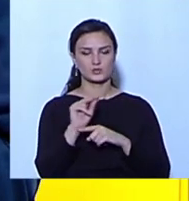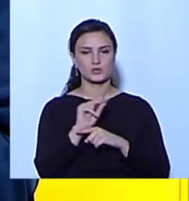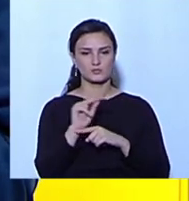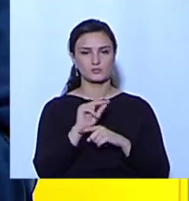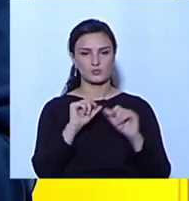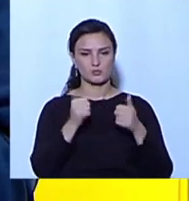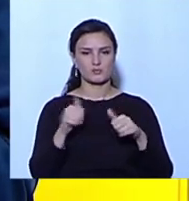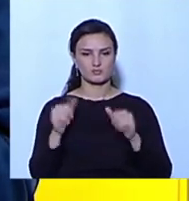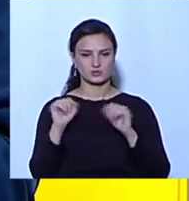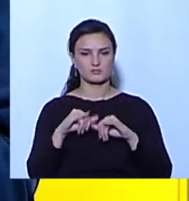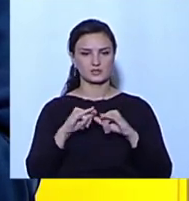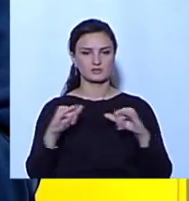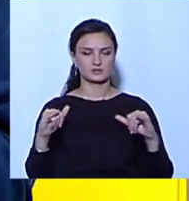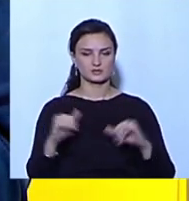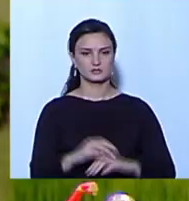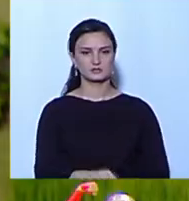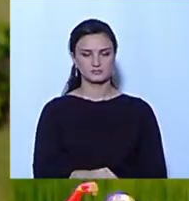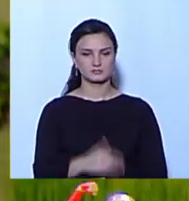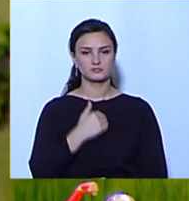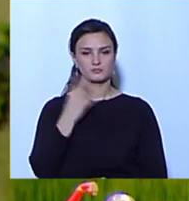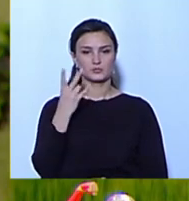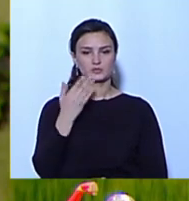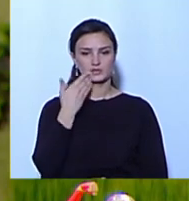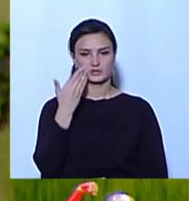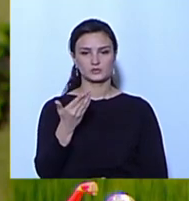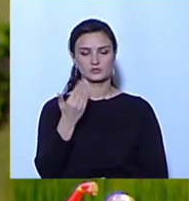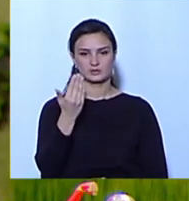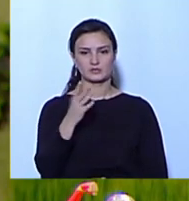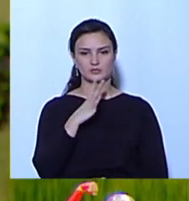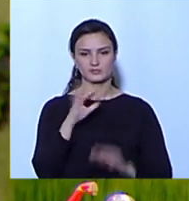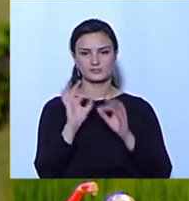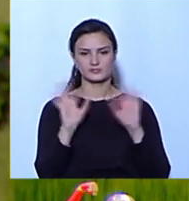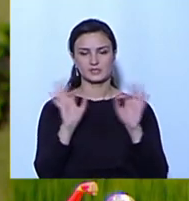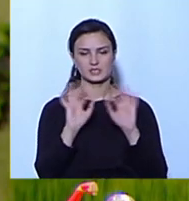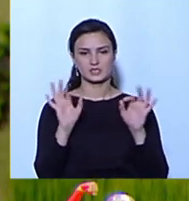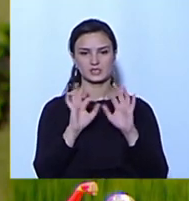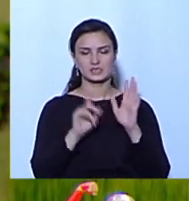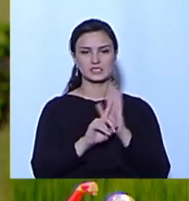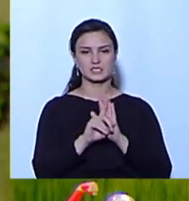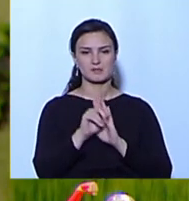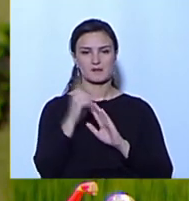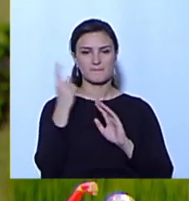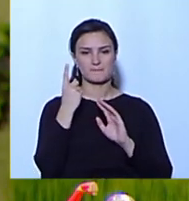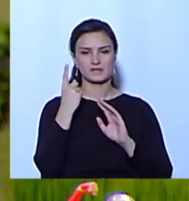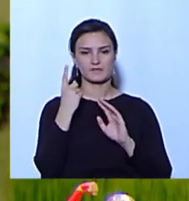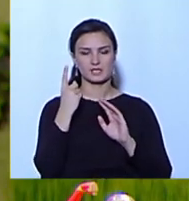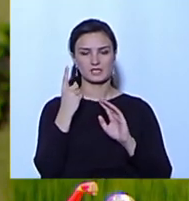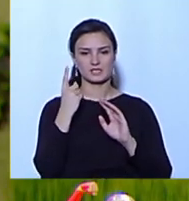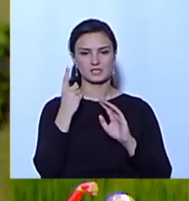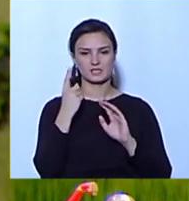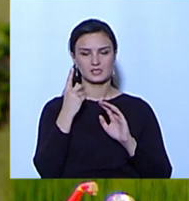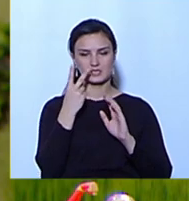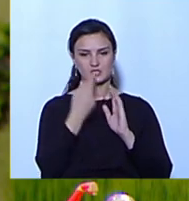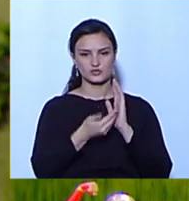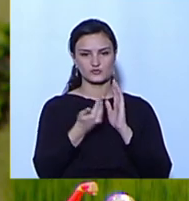მეთოდების შესაძლებელია განვითარდეს. მე უნდა დაგისვათ კითხვა. თქვენ აღწერეთ, რომ იწყება პირველი სიმპტომები შეიძლება